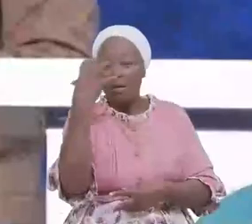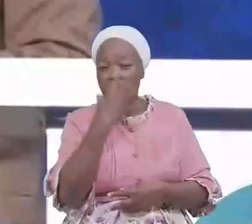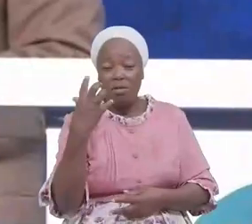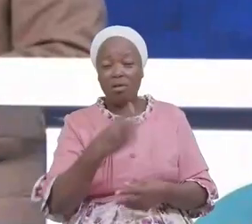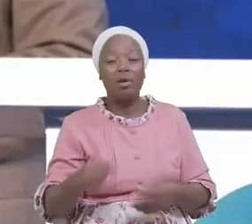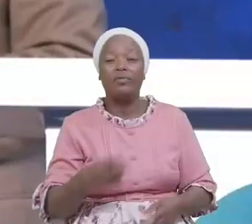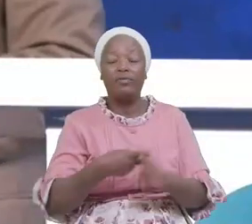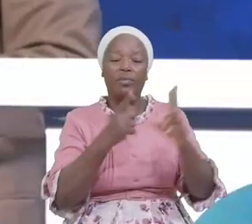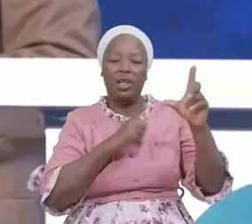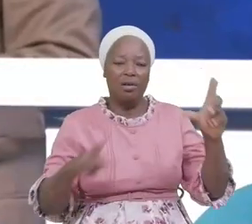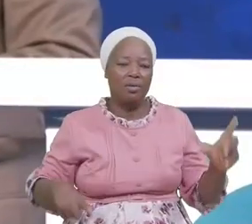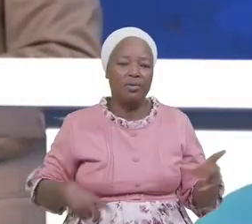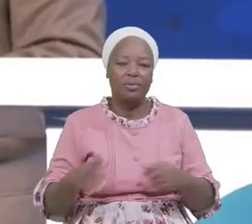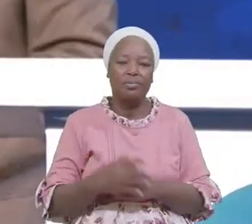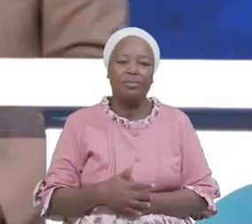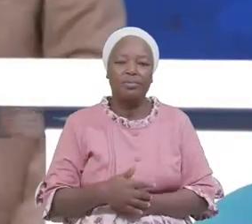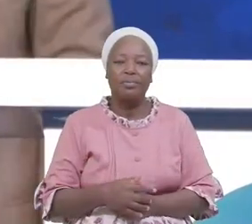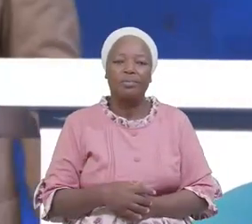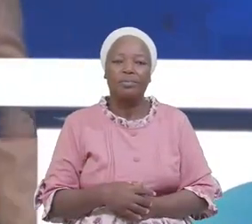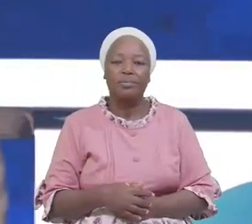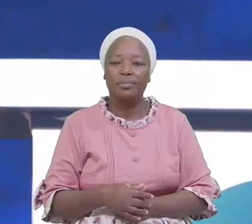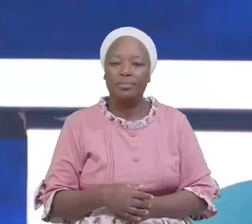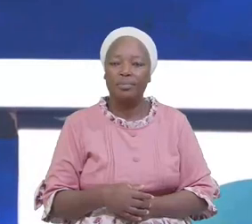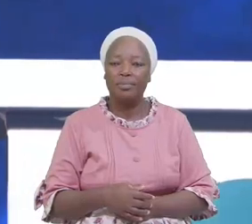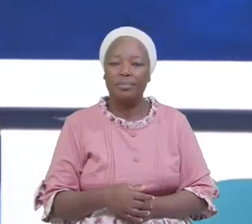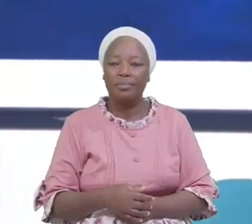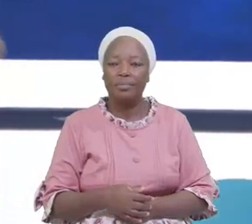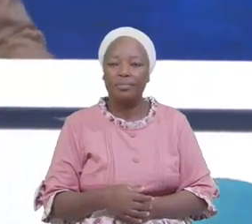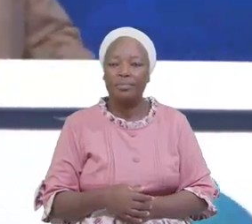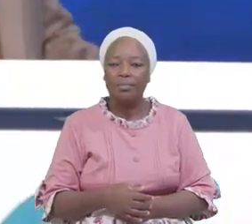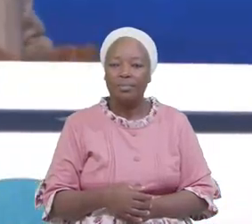Alors, la vie de quelqu'un qui a reçu une visitation glorieuse de la part du Seigneur,